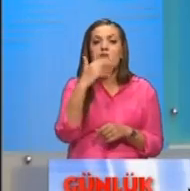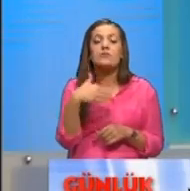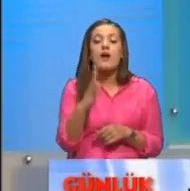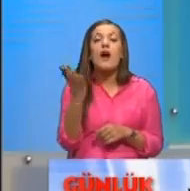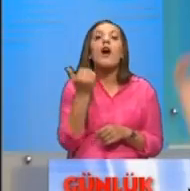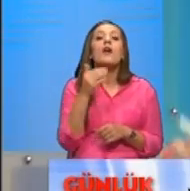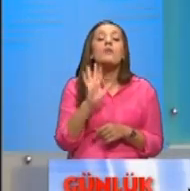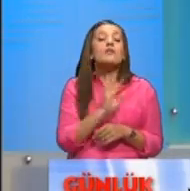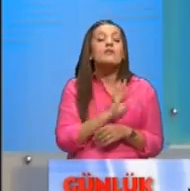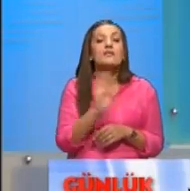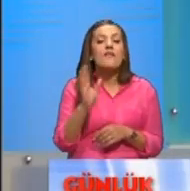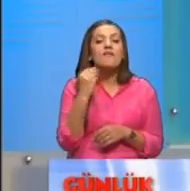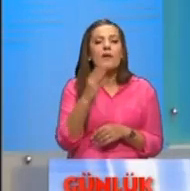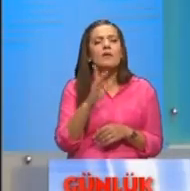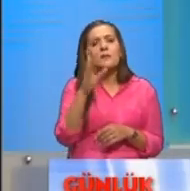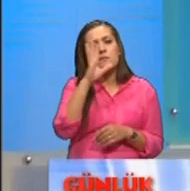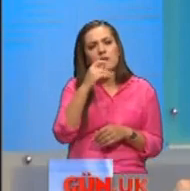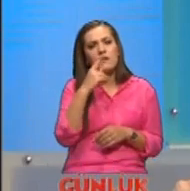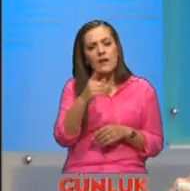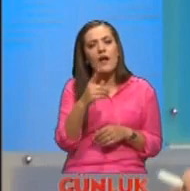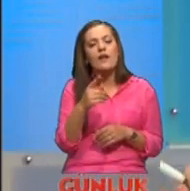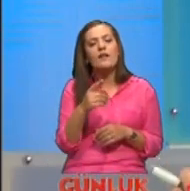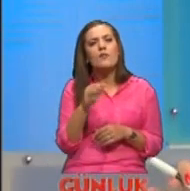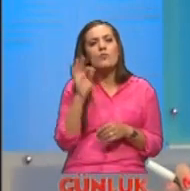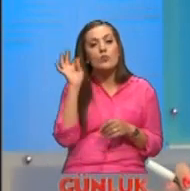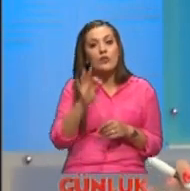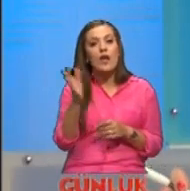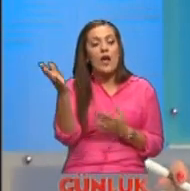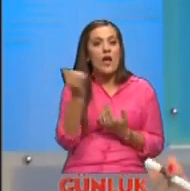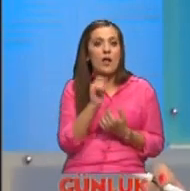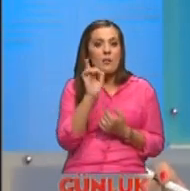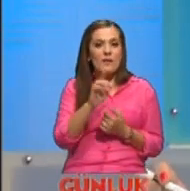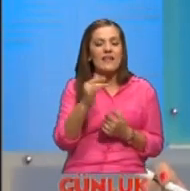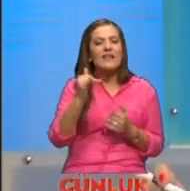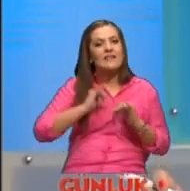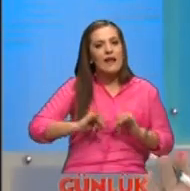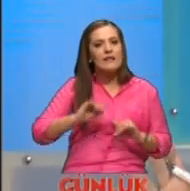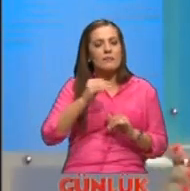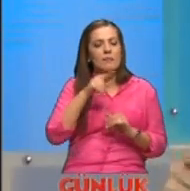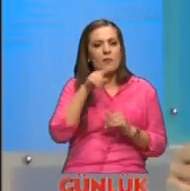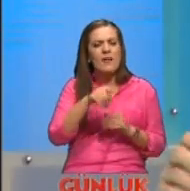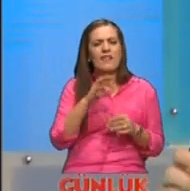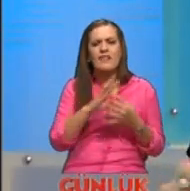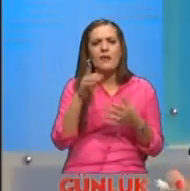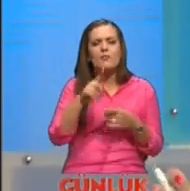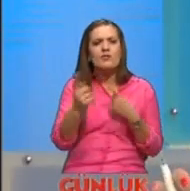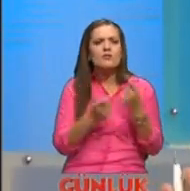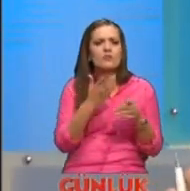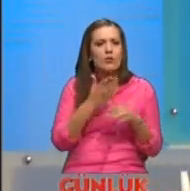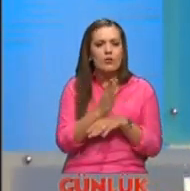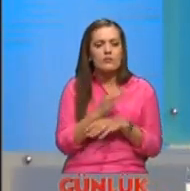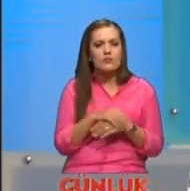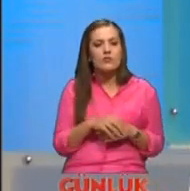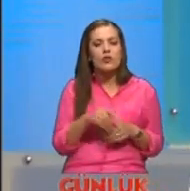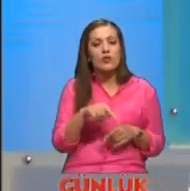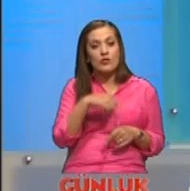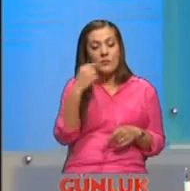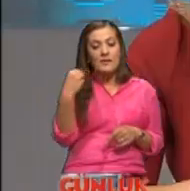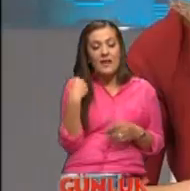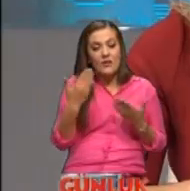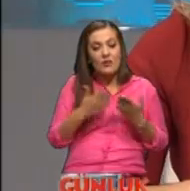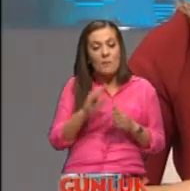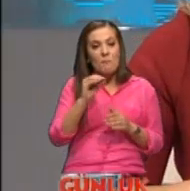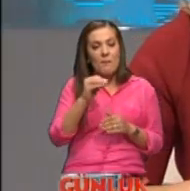alıştırma, almıyorsa sakın verme. Kimisi de der ki mutlaka almalı, rahatlatır bebeği. Evet. Nedir bu işin doğrusu? Şimdi normalde yeni